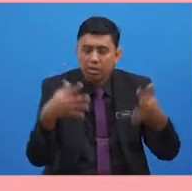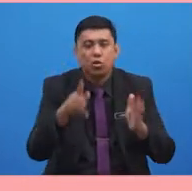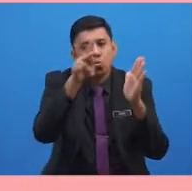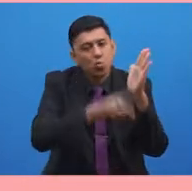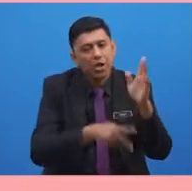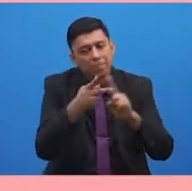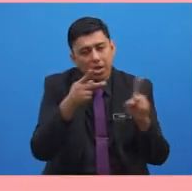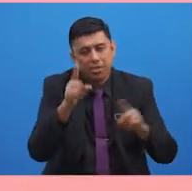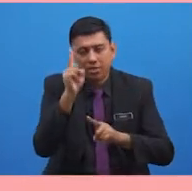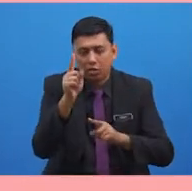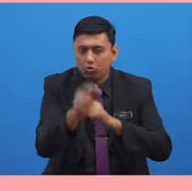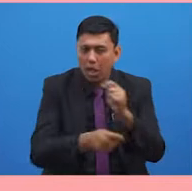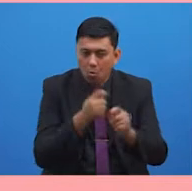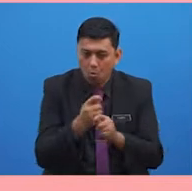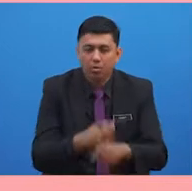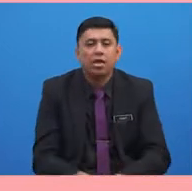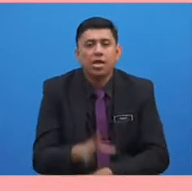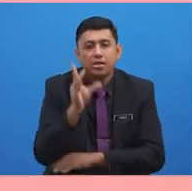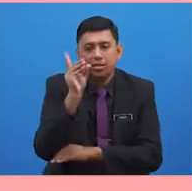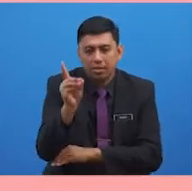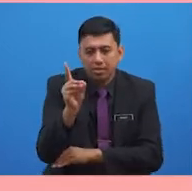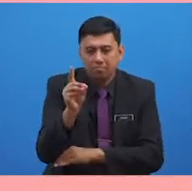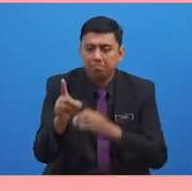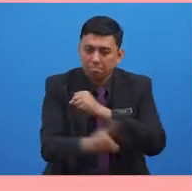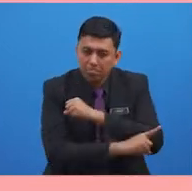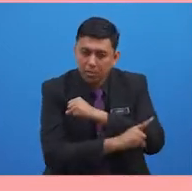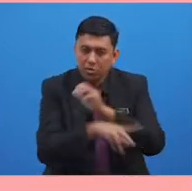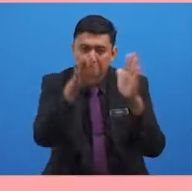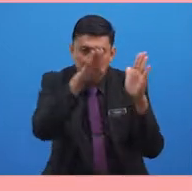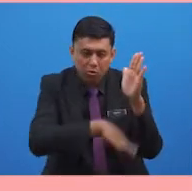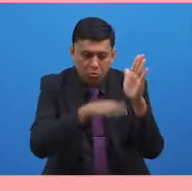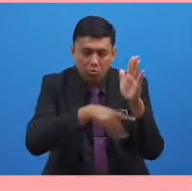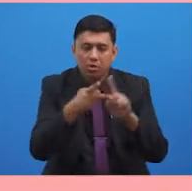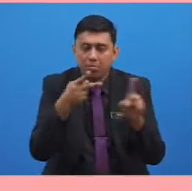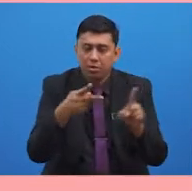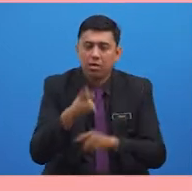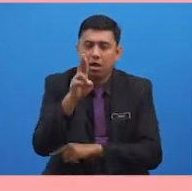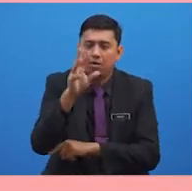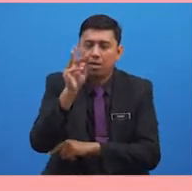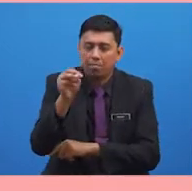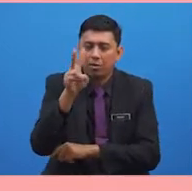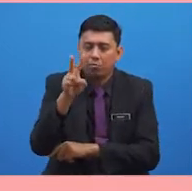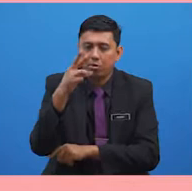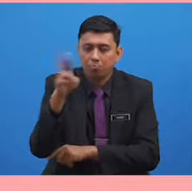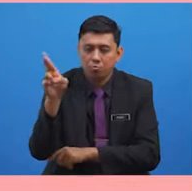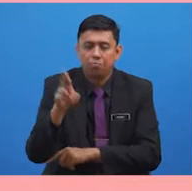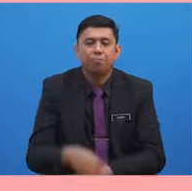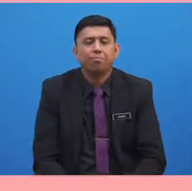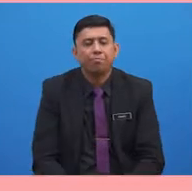dipenjarakan kurang daripada 1 tahun, D. didenda kurang daripada ringgit Malaysia